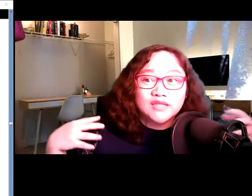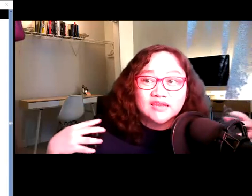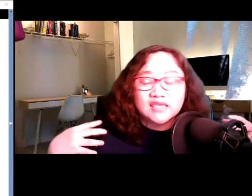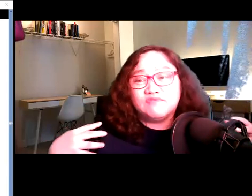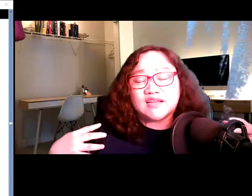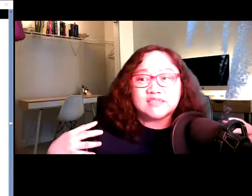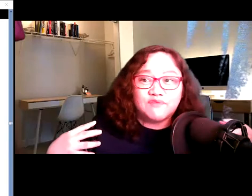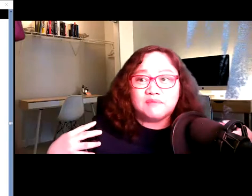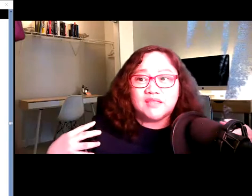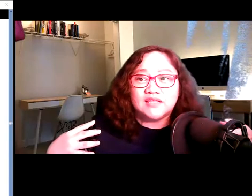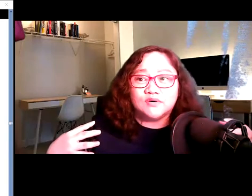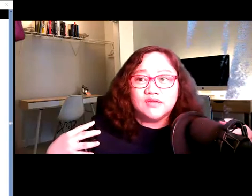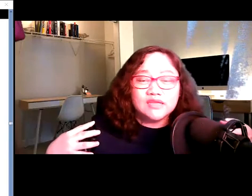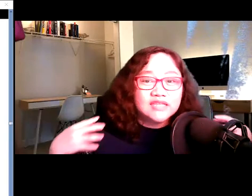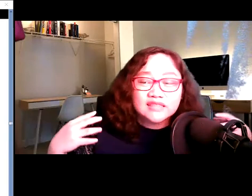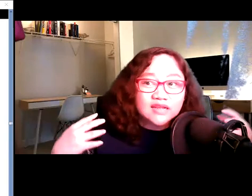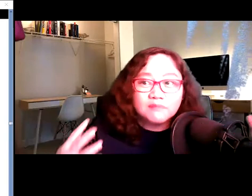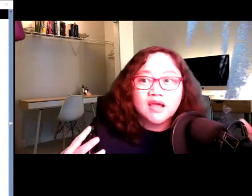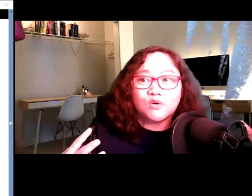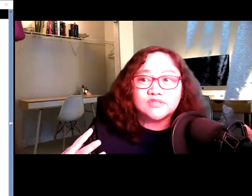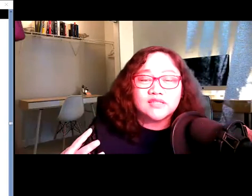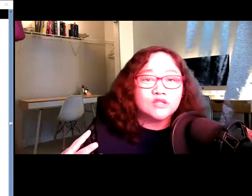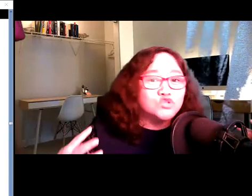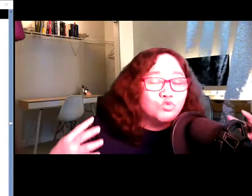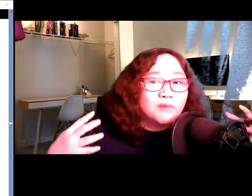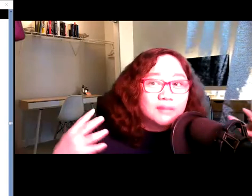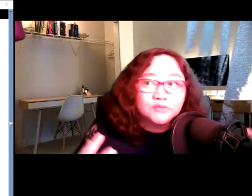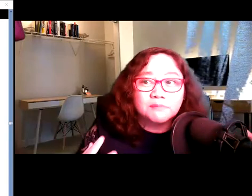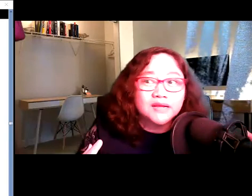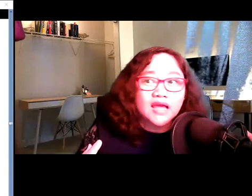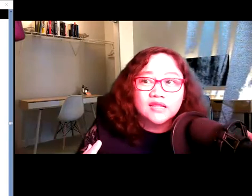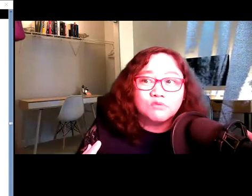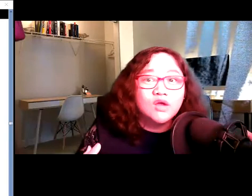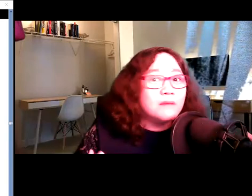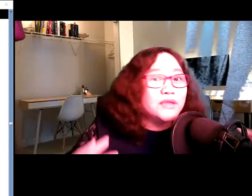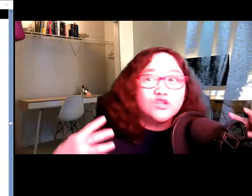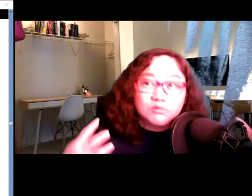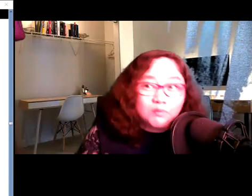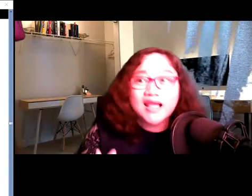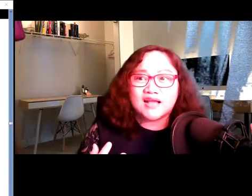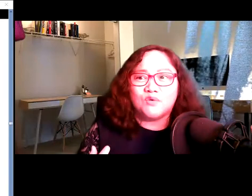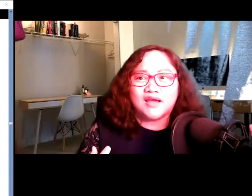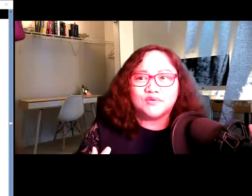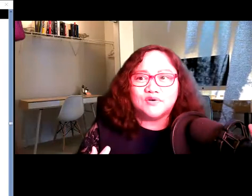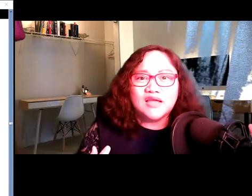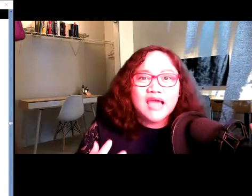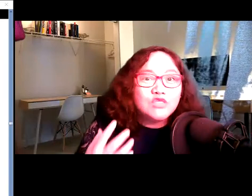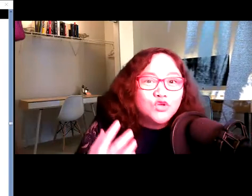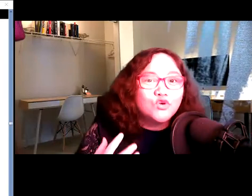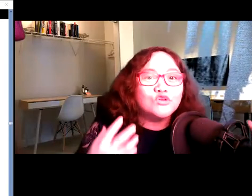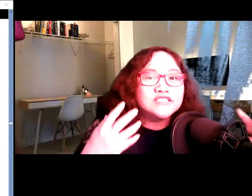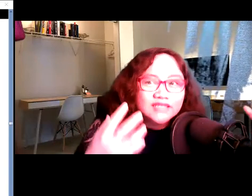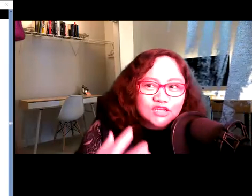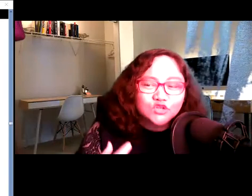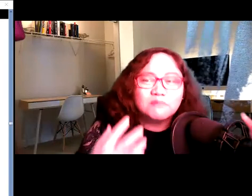Example, caregiver ka sa family, no? Hindi ka talaga makakonsentrate. Gusto mong magtapos ng pag-aaral mo pero hindi mo magagawa, no? Ano